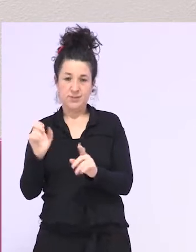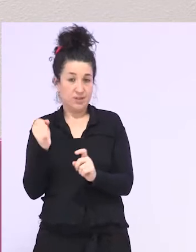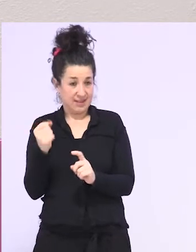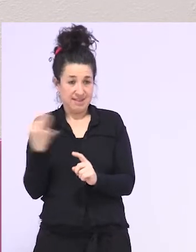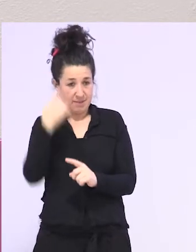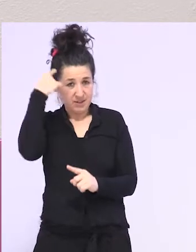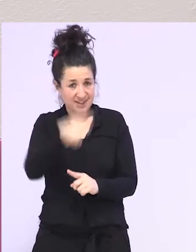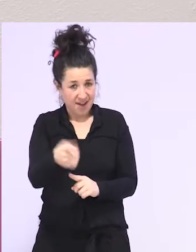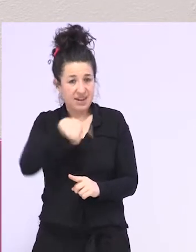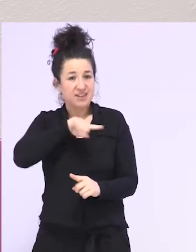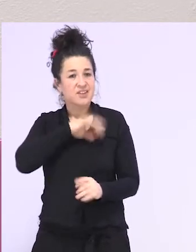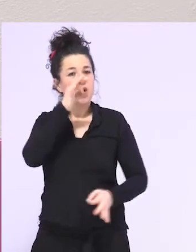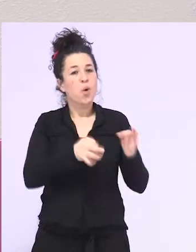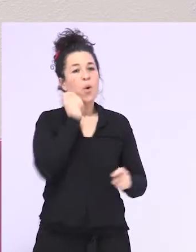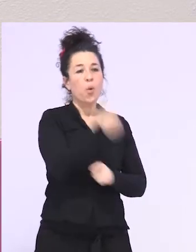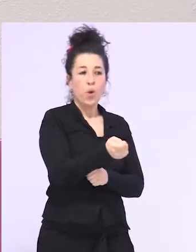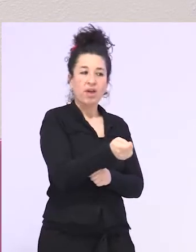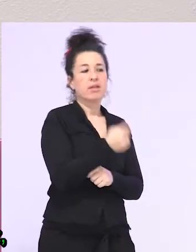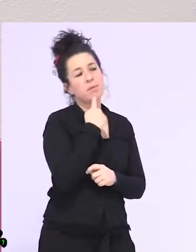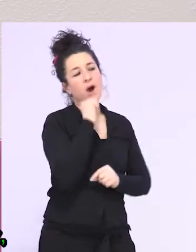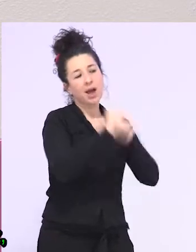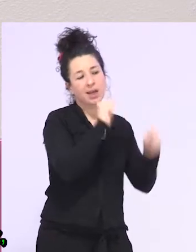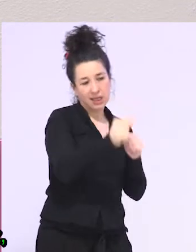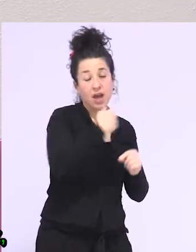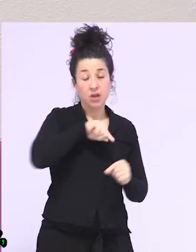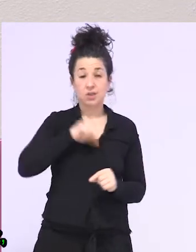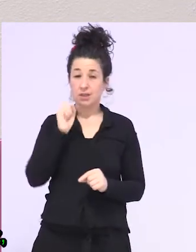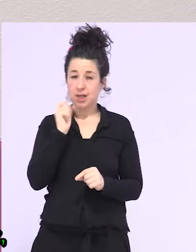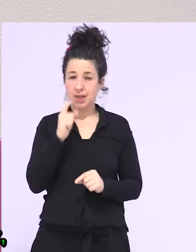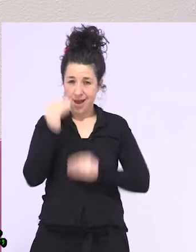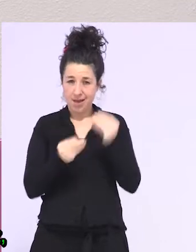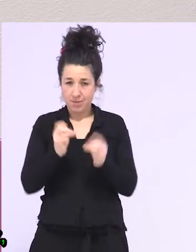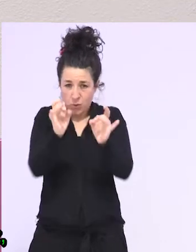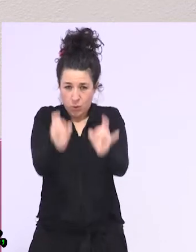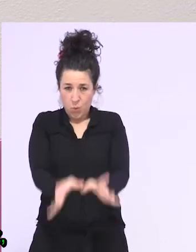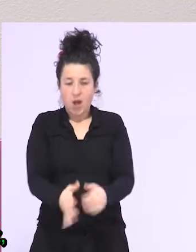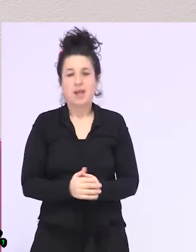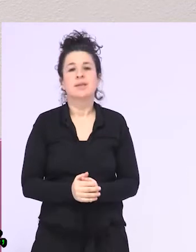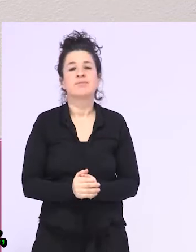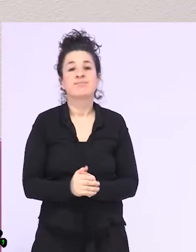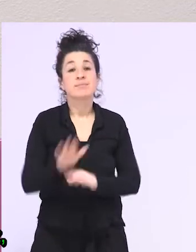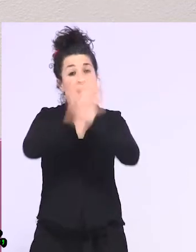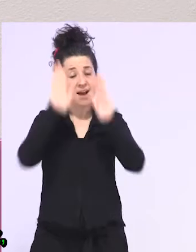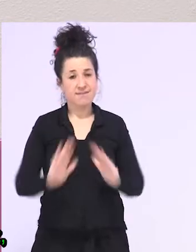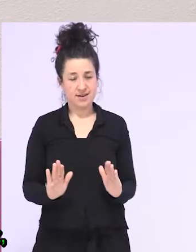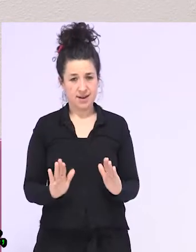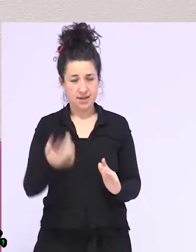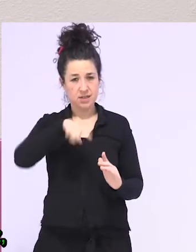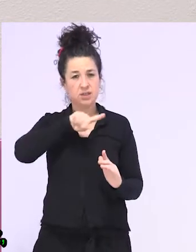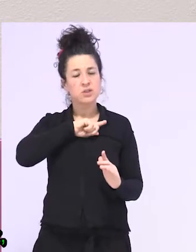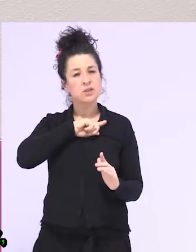hori gukera askotan egiten dugula ez. Askotan, funtsian ebazten ari garena, ez